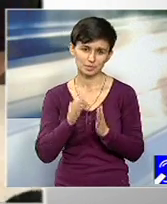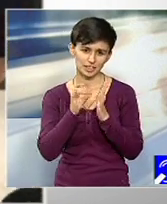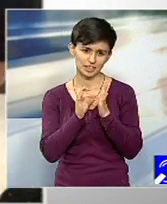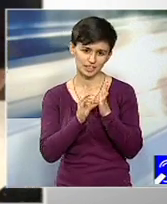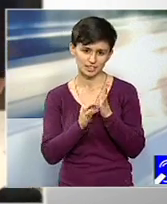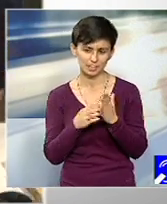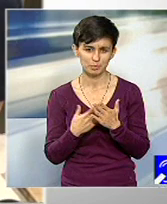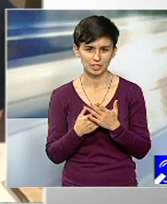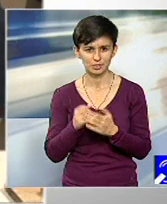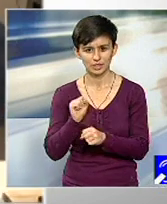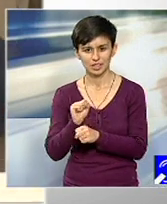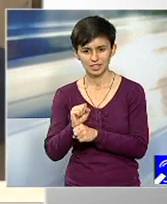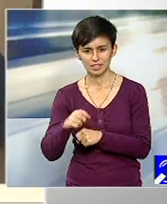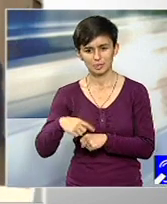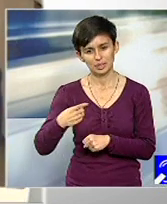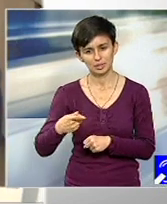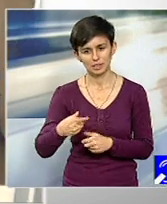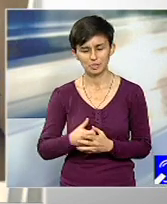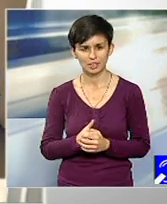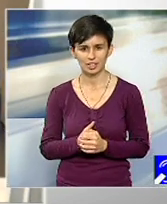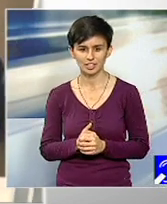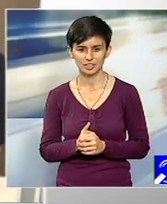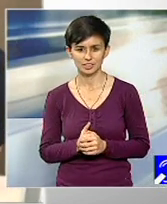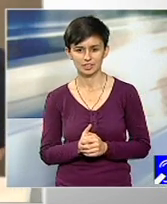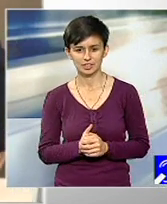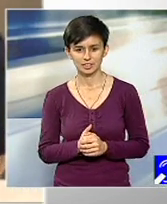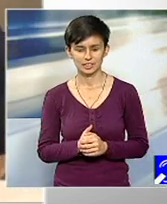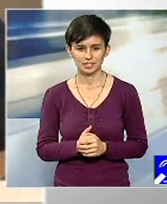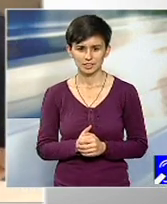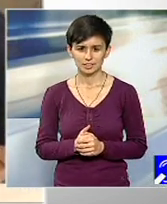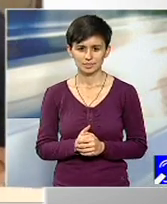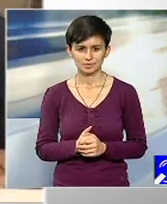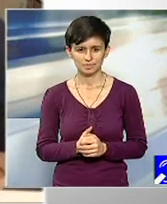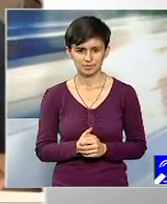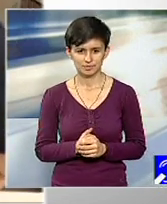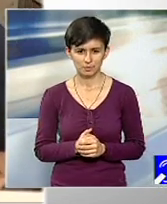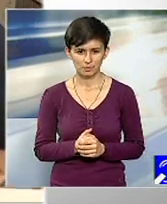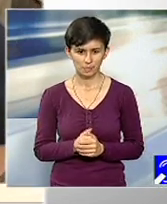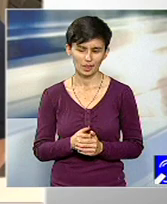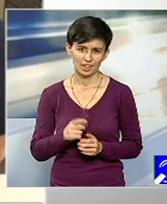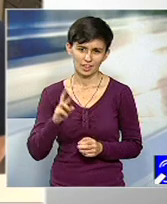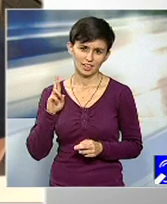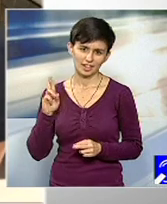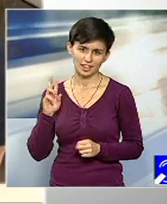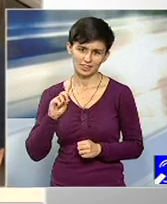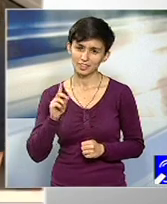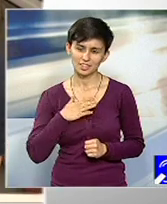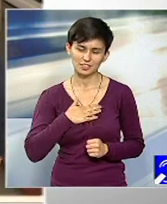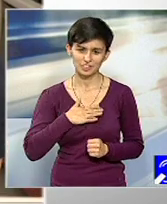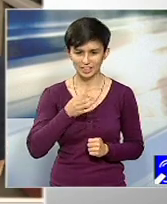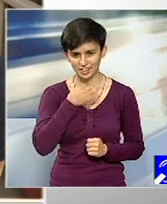și rețeta pentru săptămâna viitoare. Spunea Raluca să nu vă zic despre ce e vorba și nu o să vă zic.